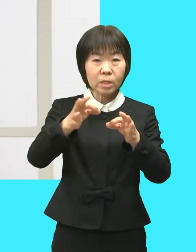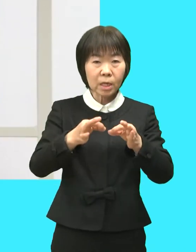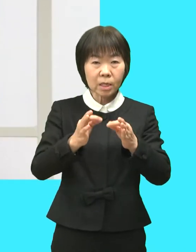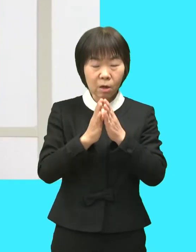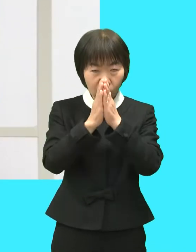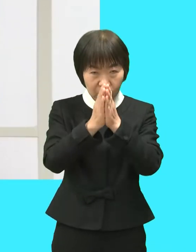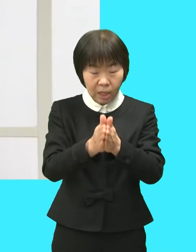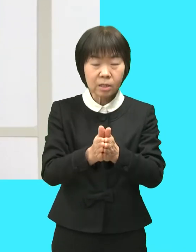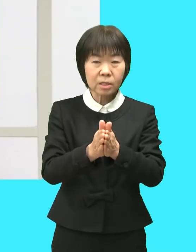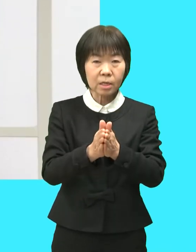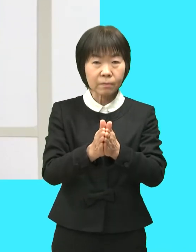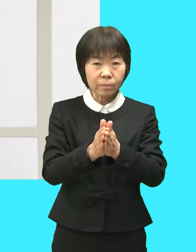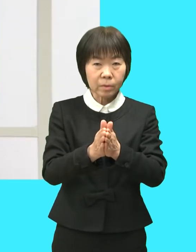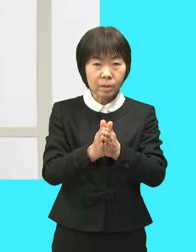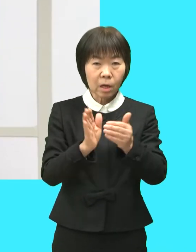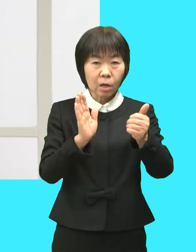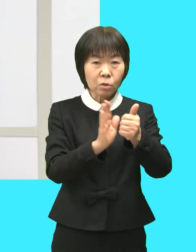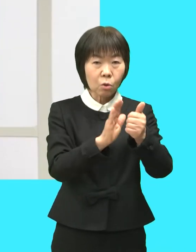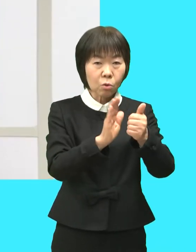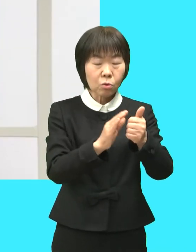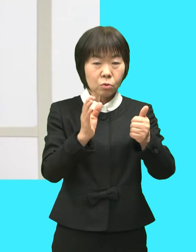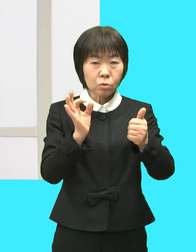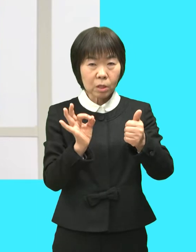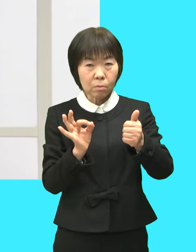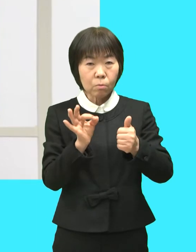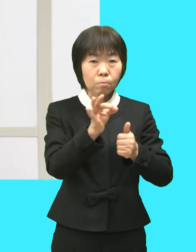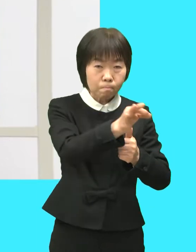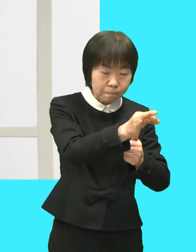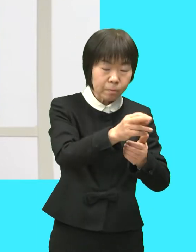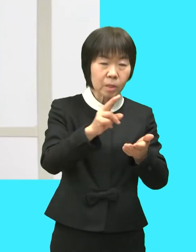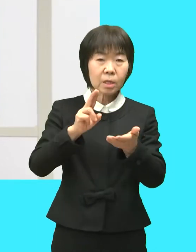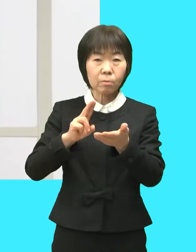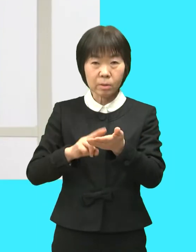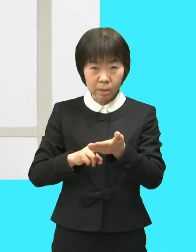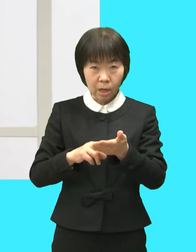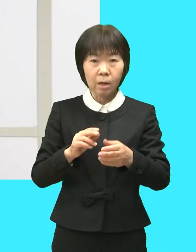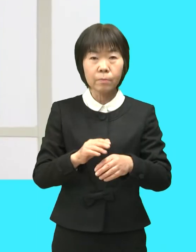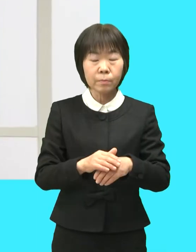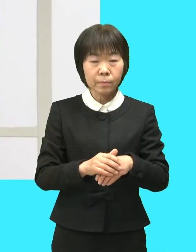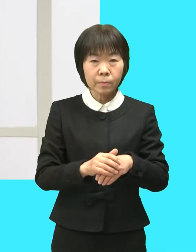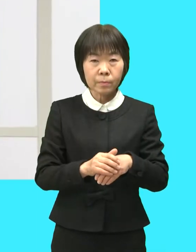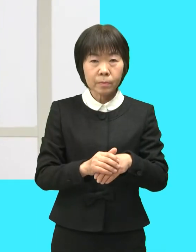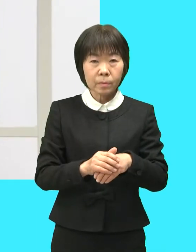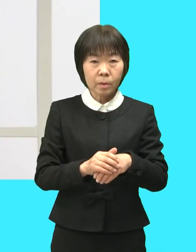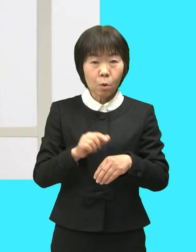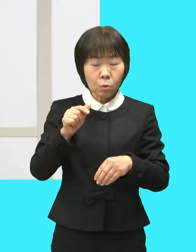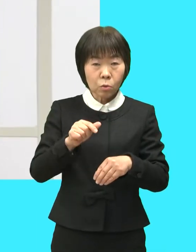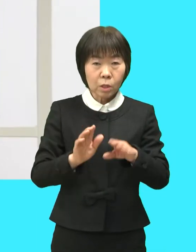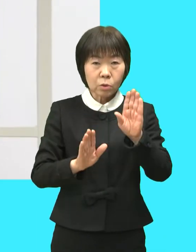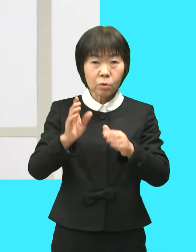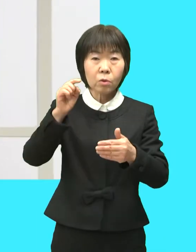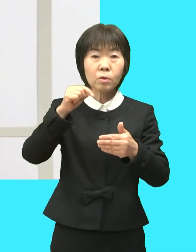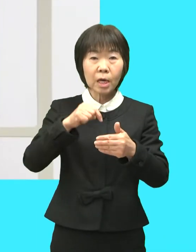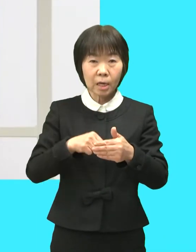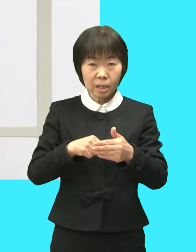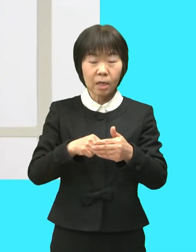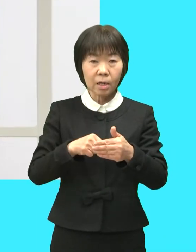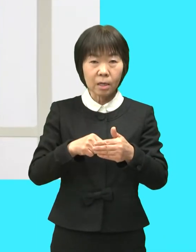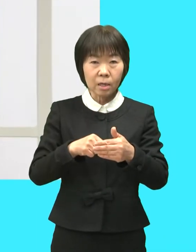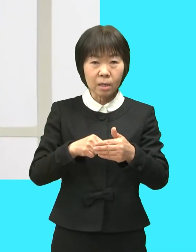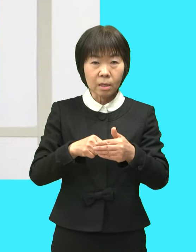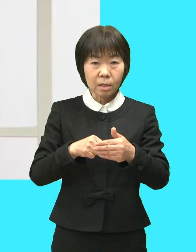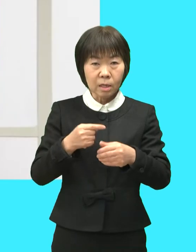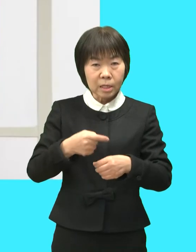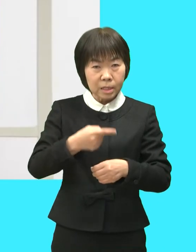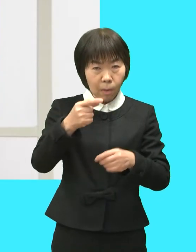し、一定の協力金の対応も行うことといたしました。このような状況の中で一番